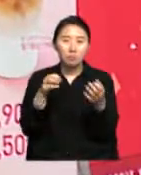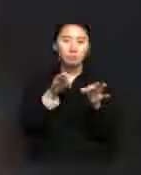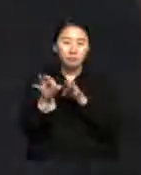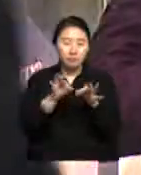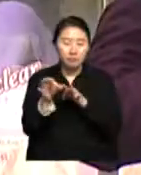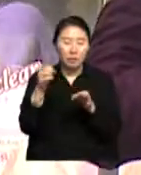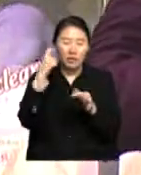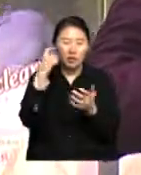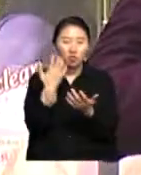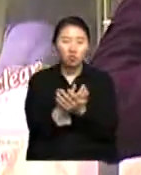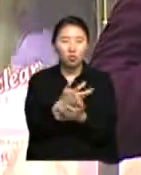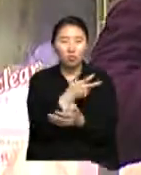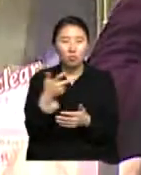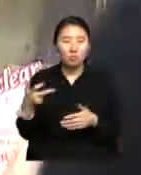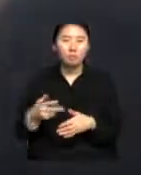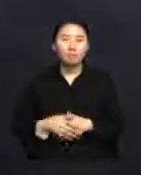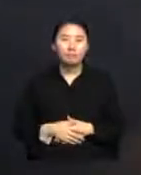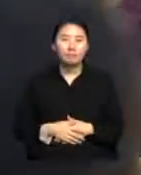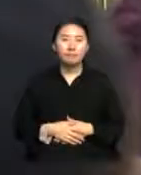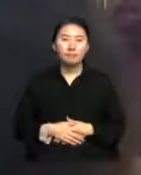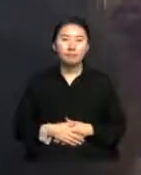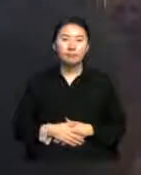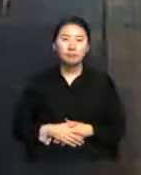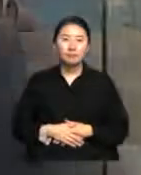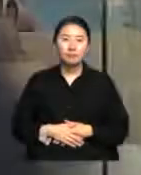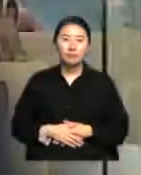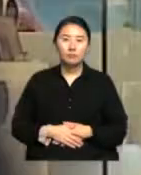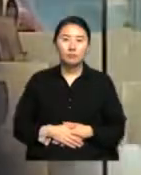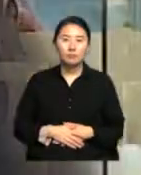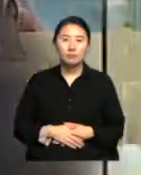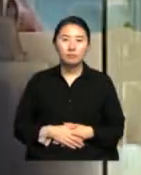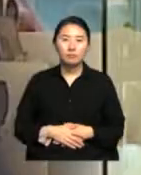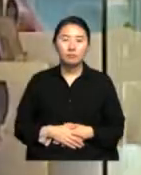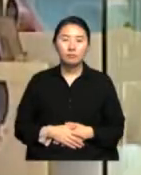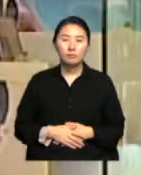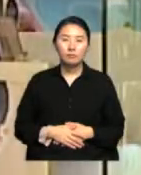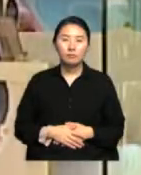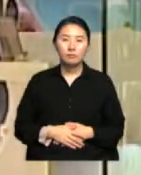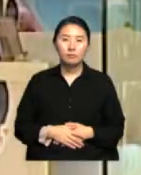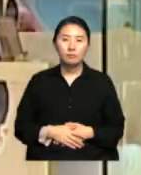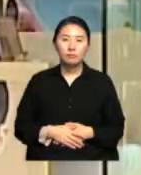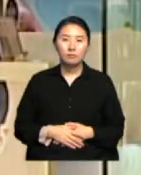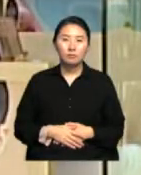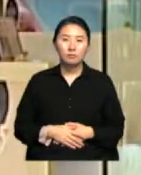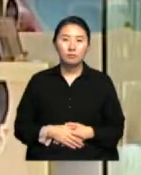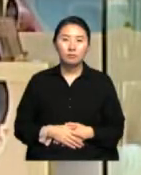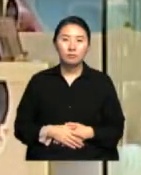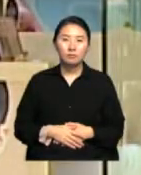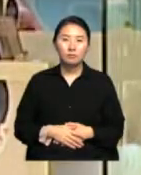상인들의 고민은 깊어져 갑니다. 딜라이브 서울 경기 케이블 TV 오신영입니다.